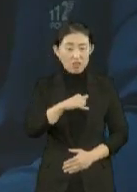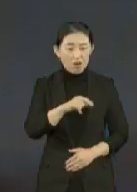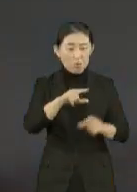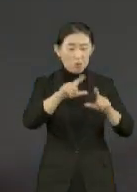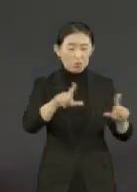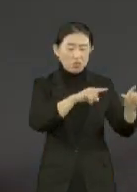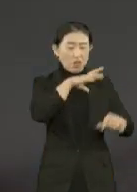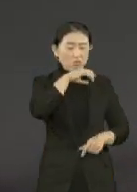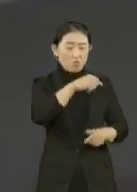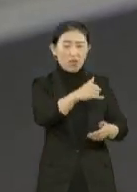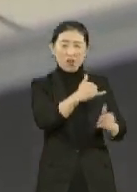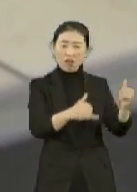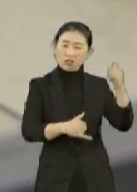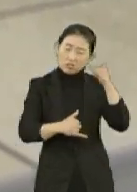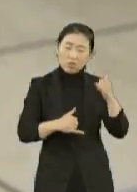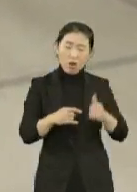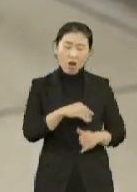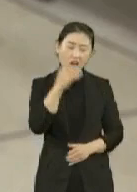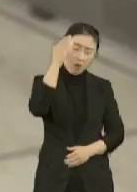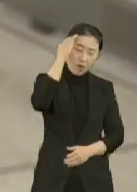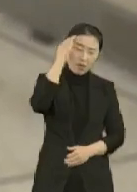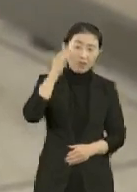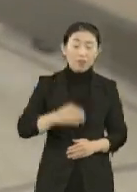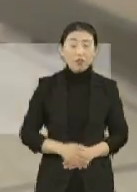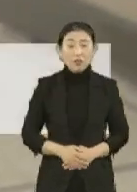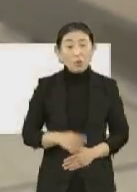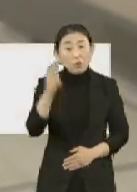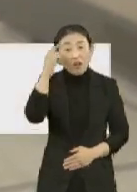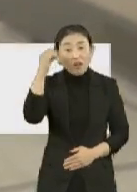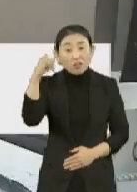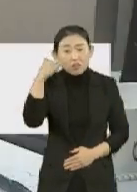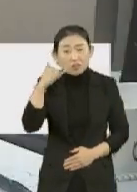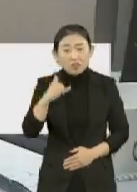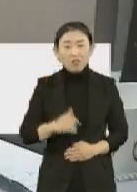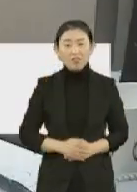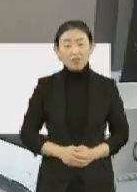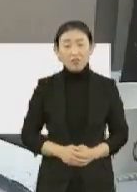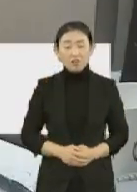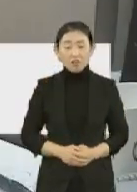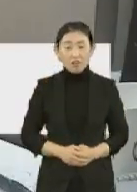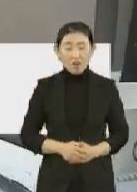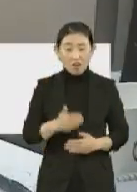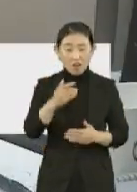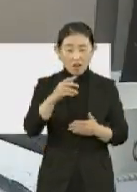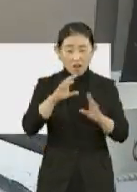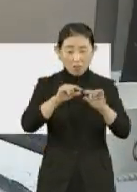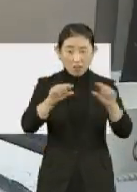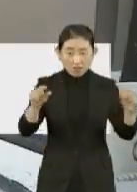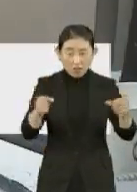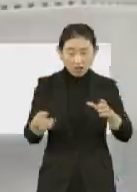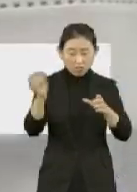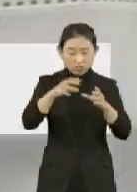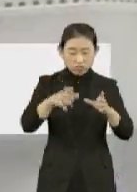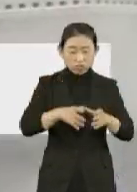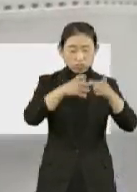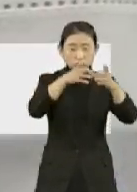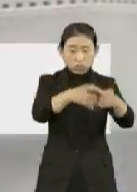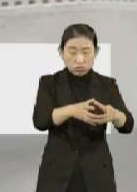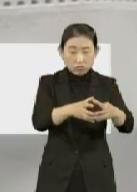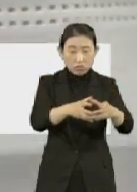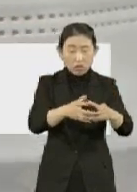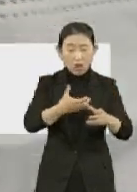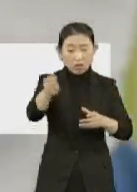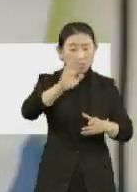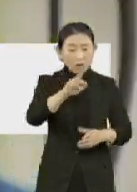이들을 힘들게 합니다. 무슨 일이십니까? 아, 다른 게 아니고요. 음식물 쓰레기를 내놓잖아요. 어제도